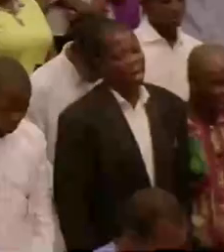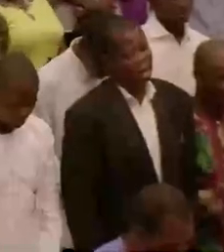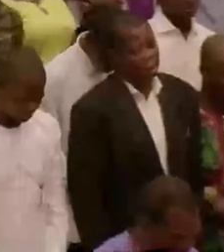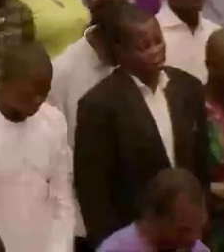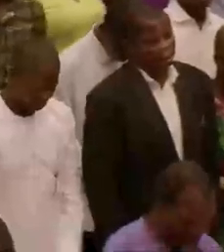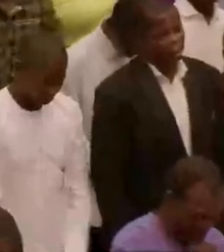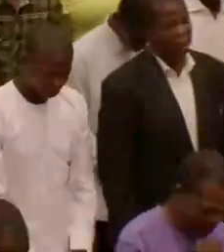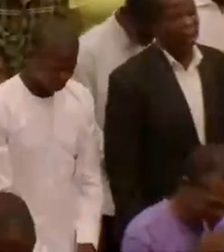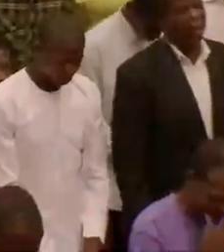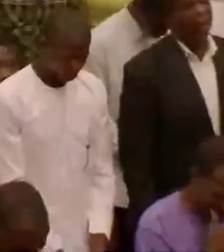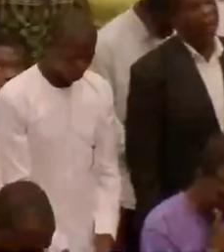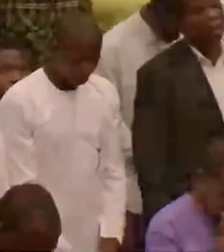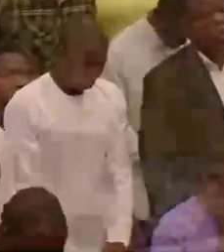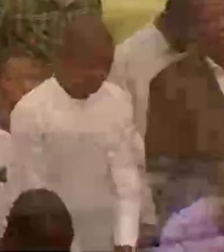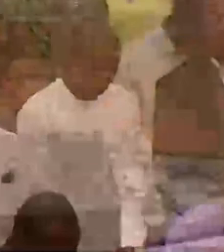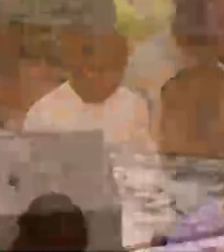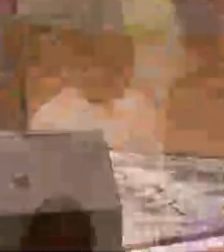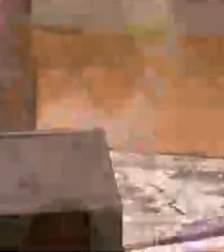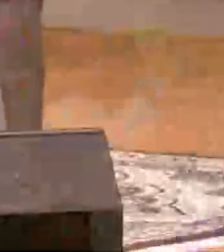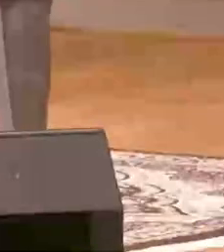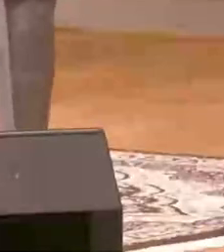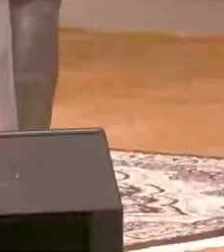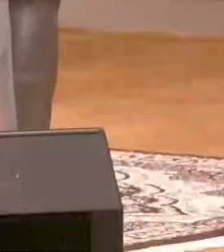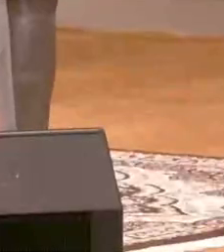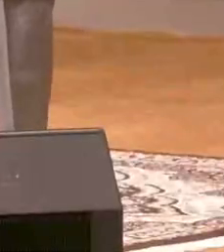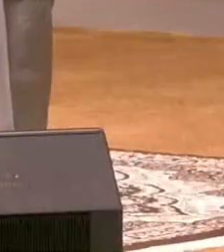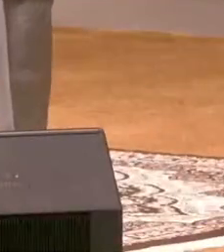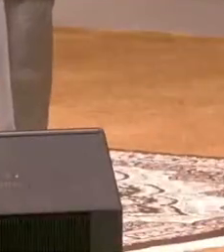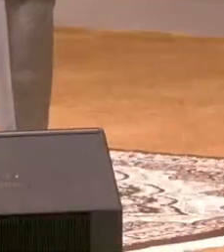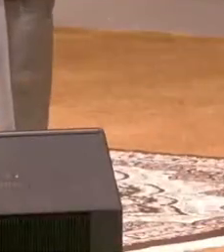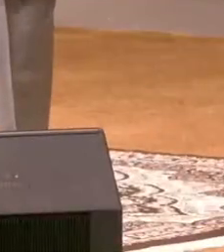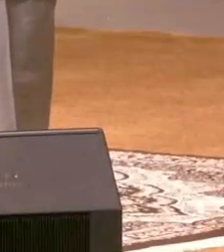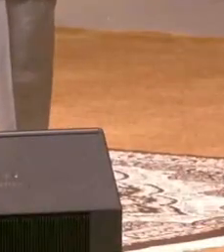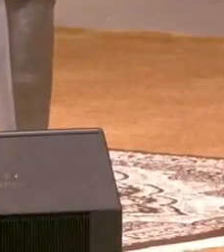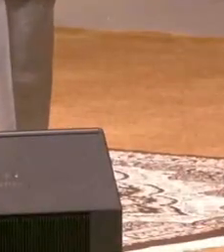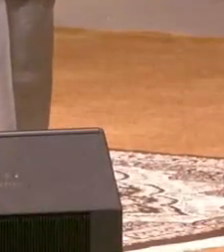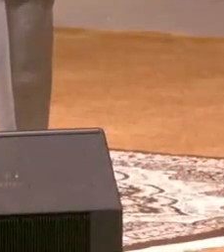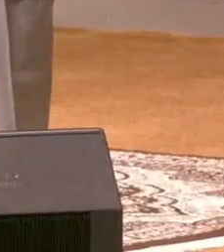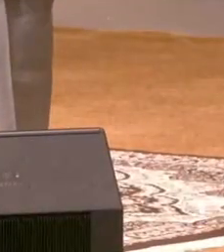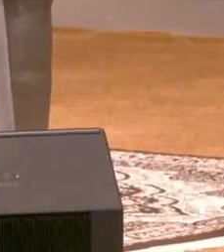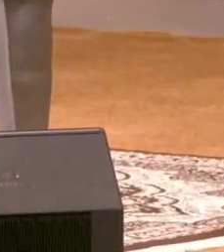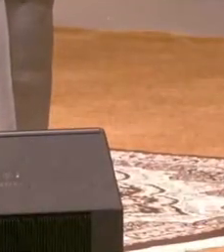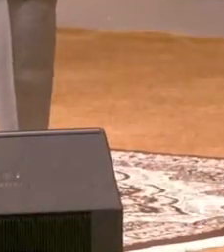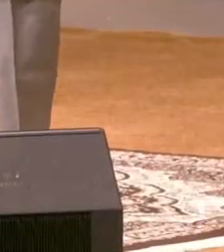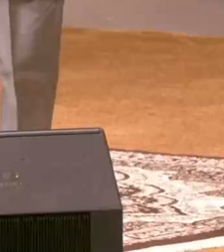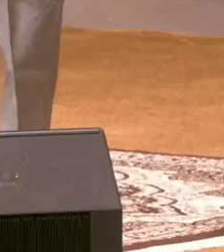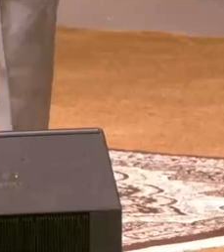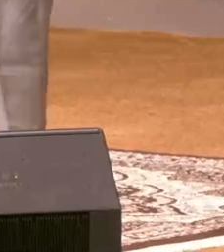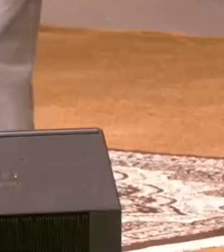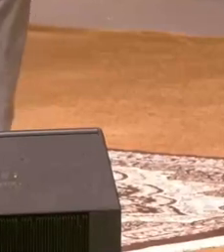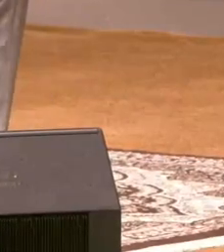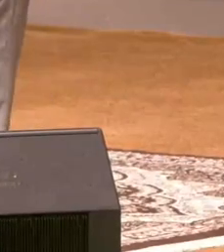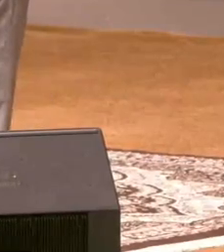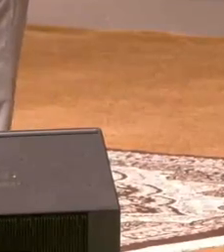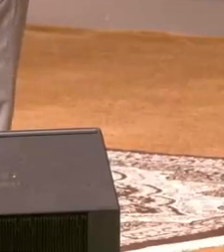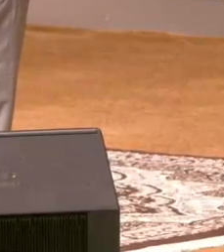vain, qu'on n'étudie pas en vain et que nous ne croyons pas en vain. Mais nous prions